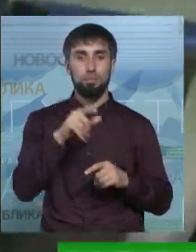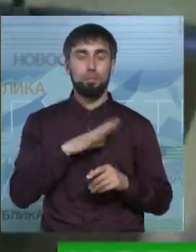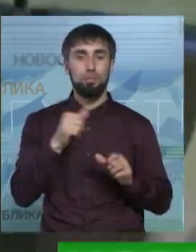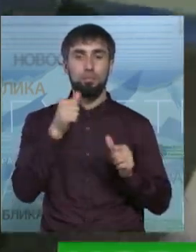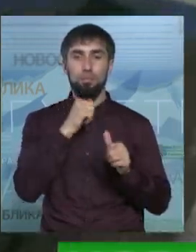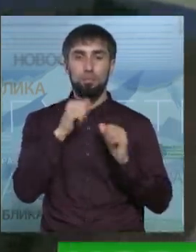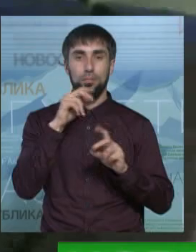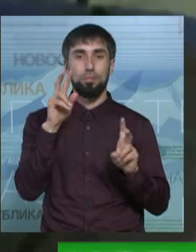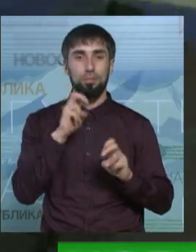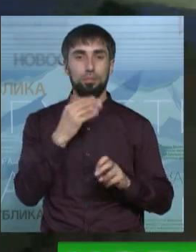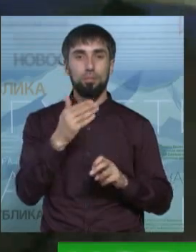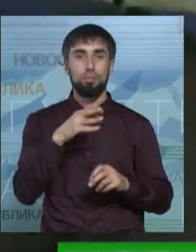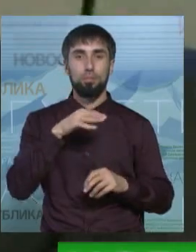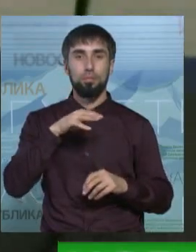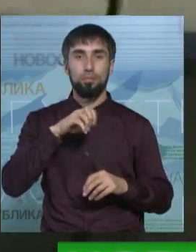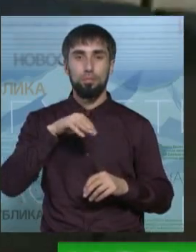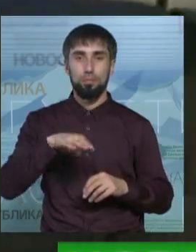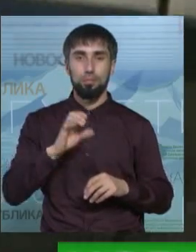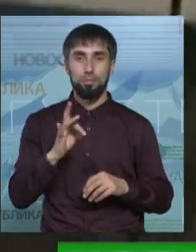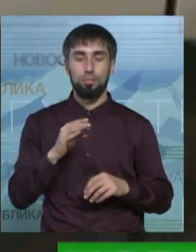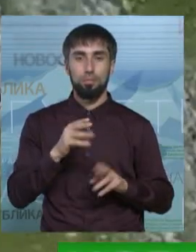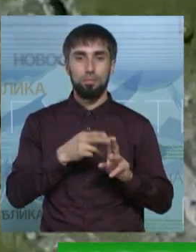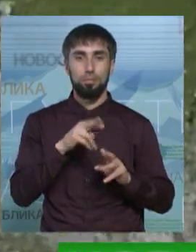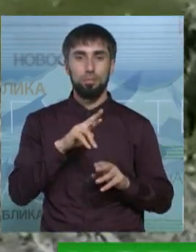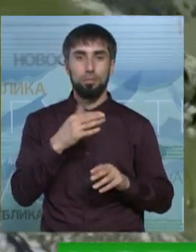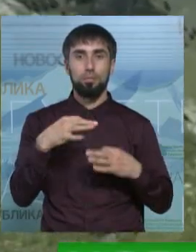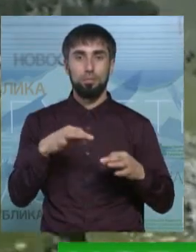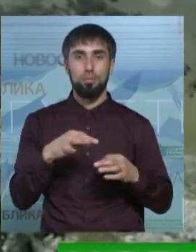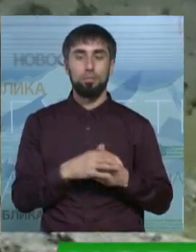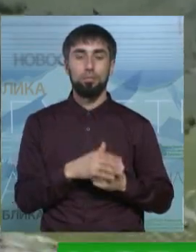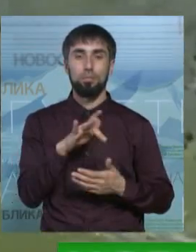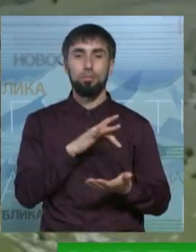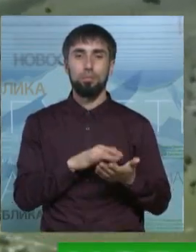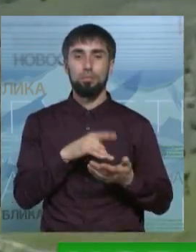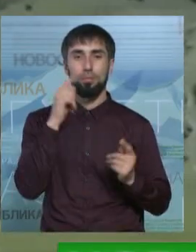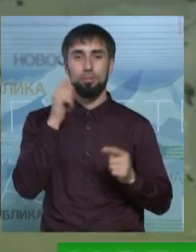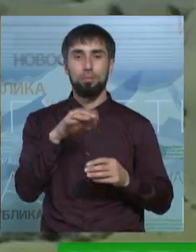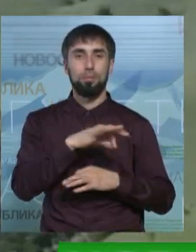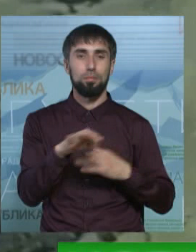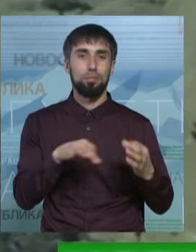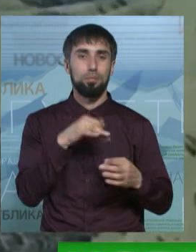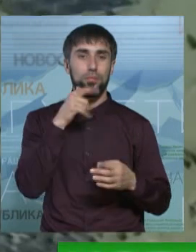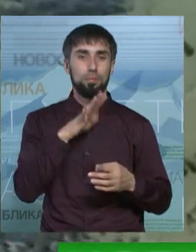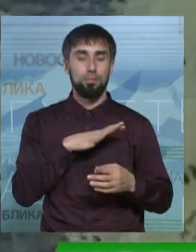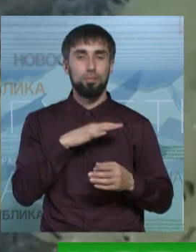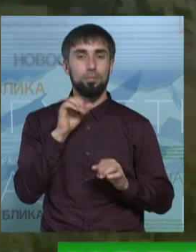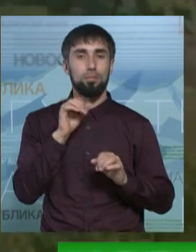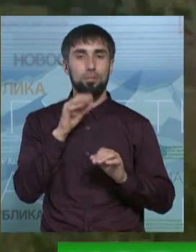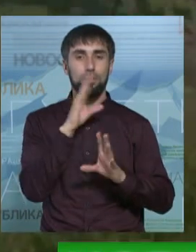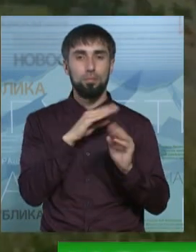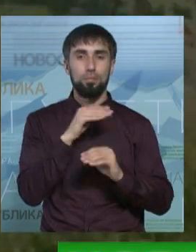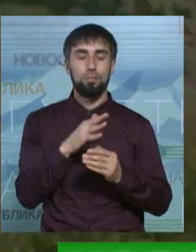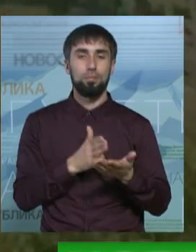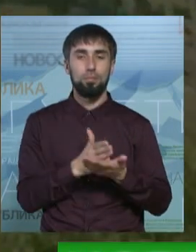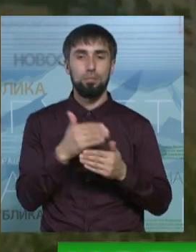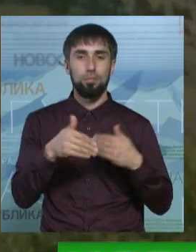протестировать авто, но и получить опыт вождения в самых различных условиях. Городские легенды – проект, который успешно продвигают на протяжении многих